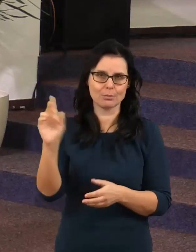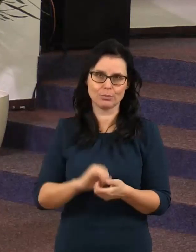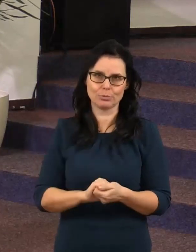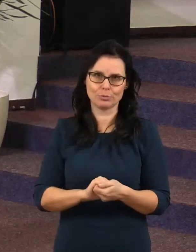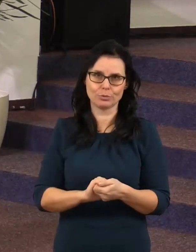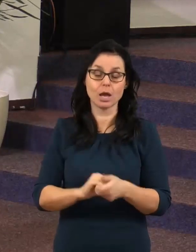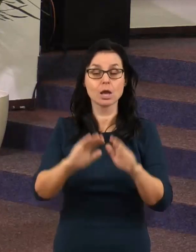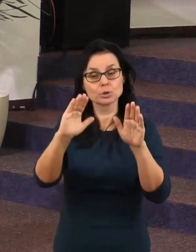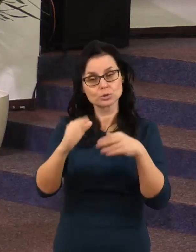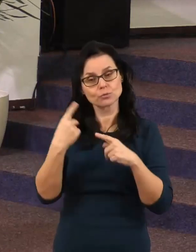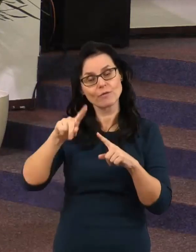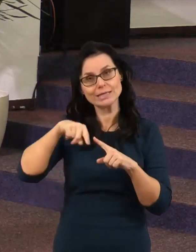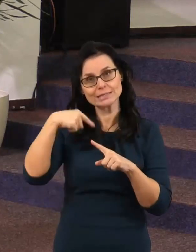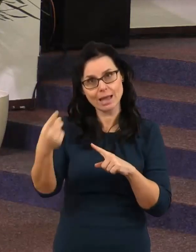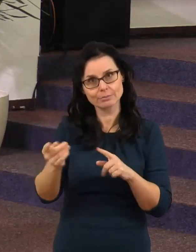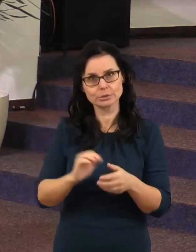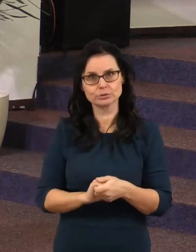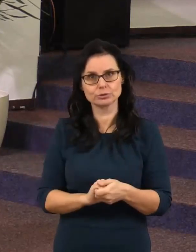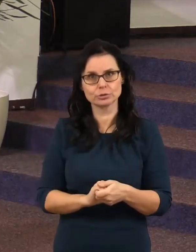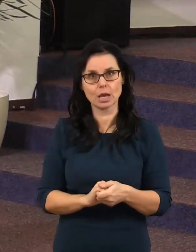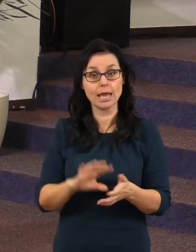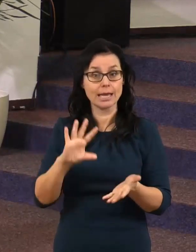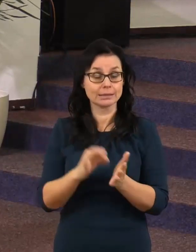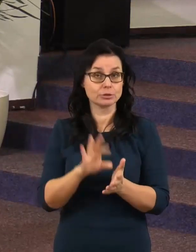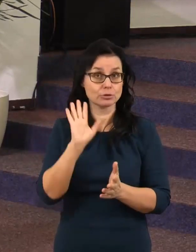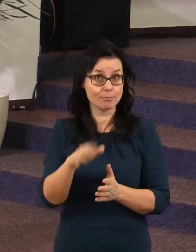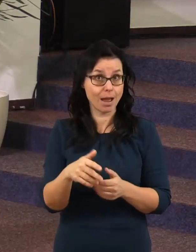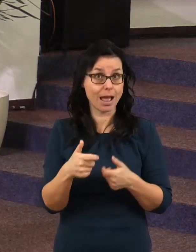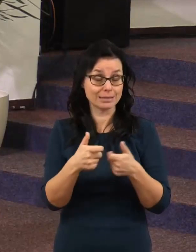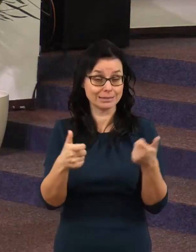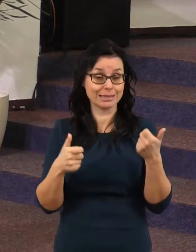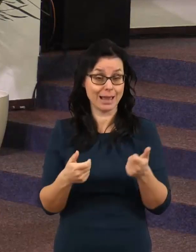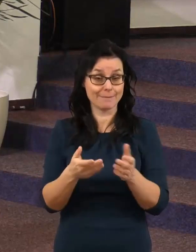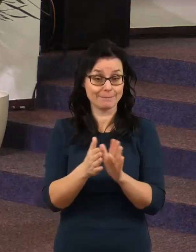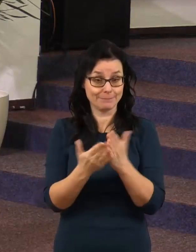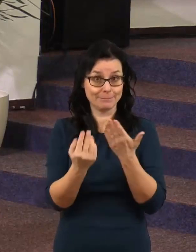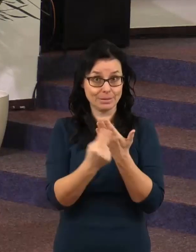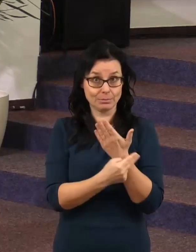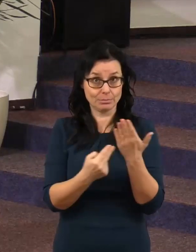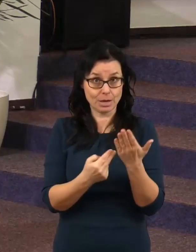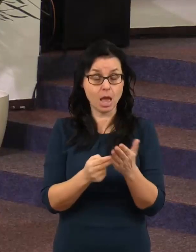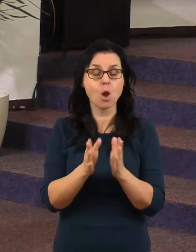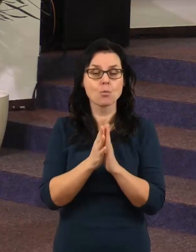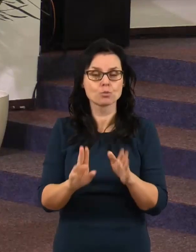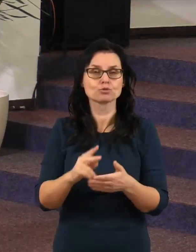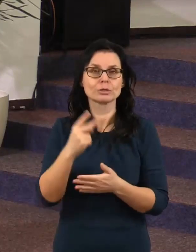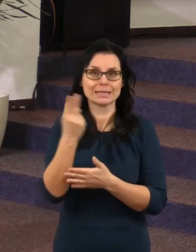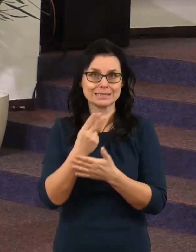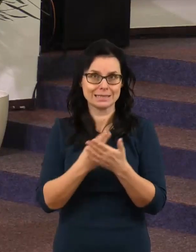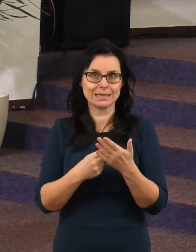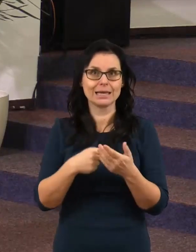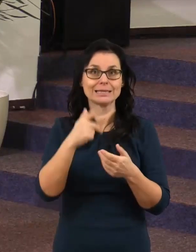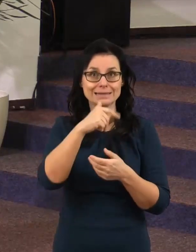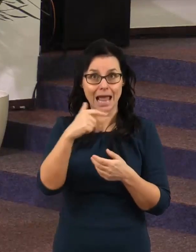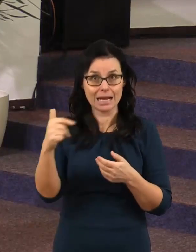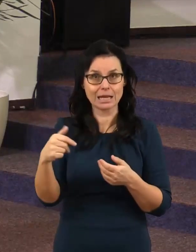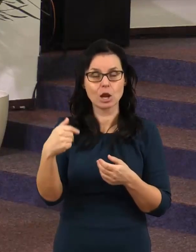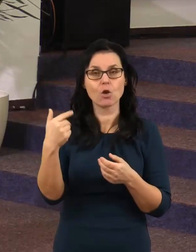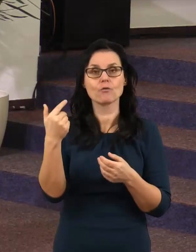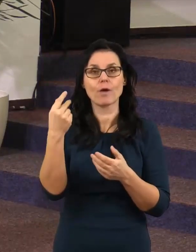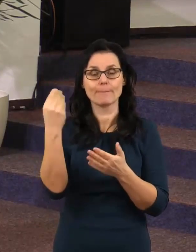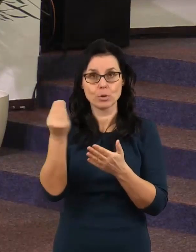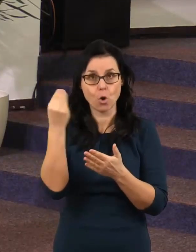vás teď na příště. Můžete si, pokud máte Biblii, i tu druhou kapitolu Danielova proroctví najít a